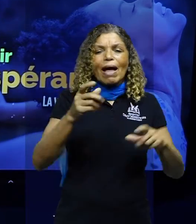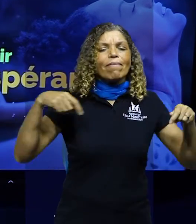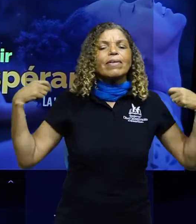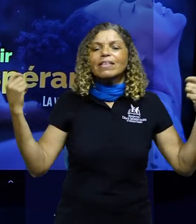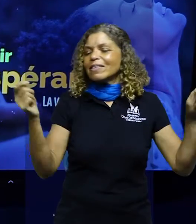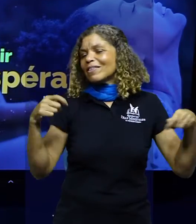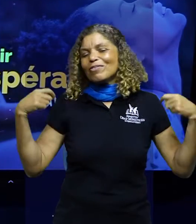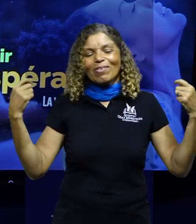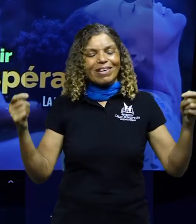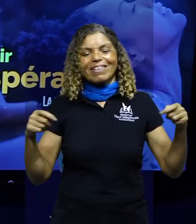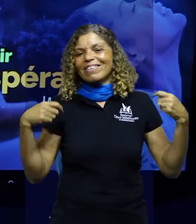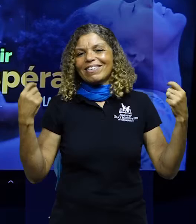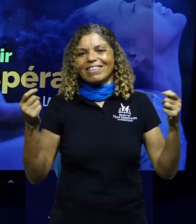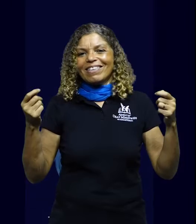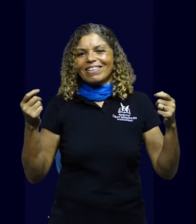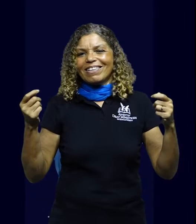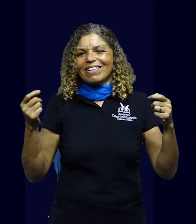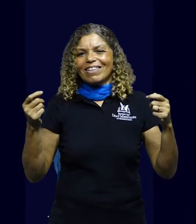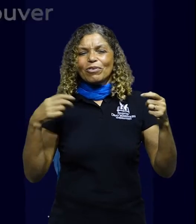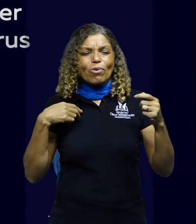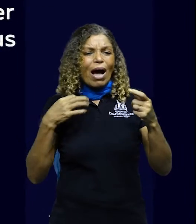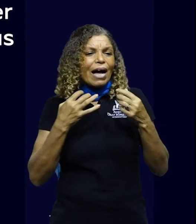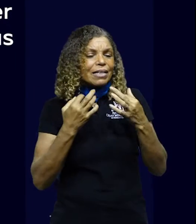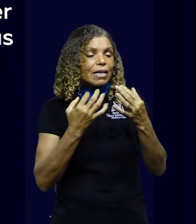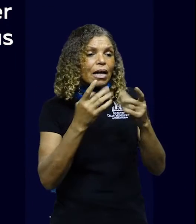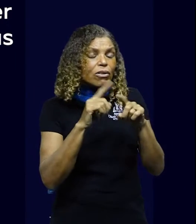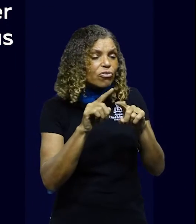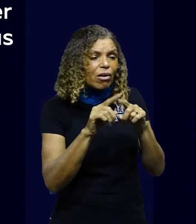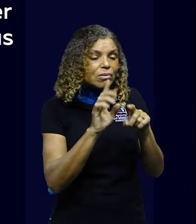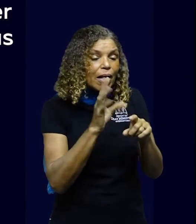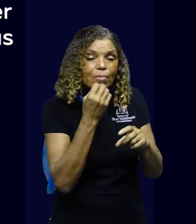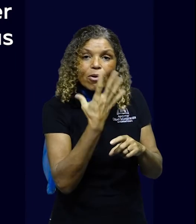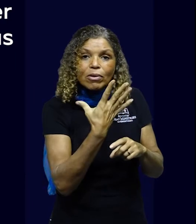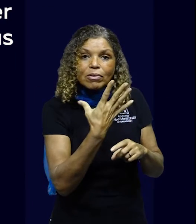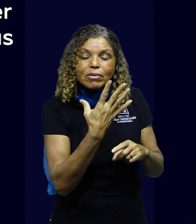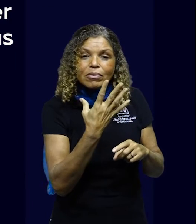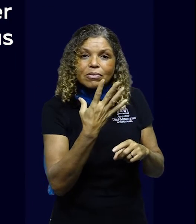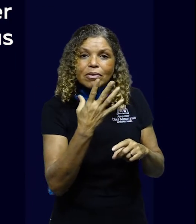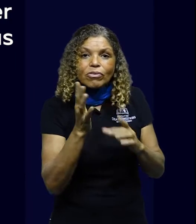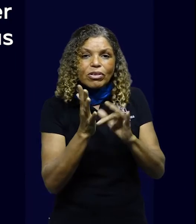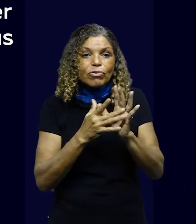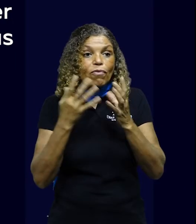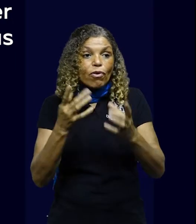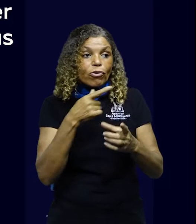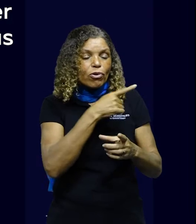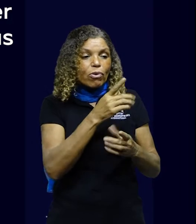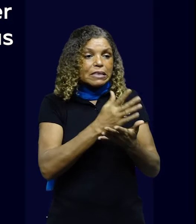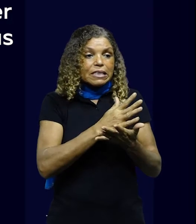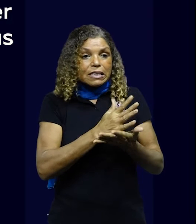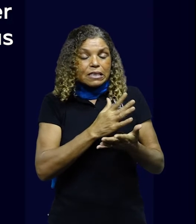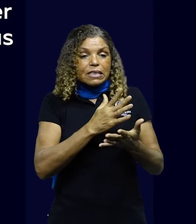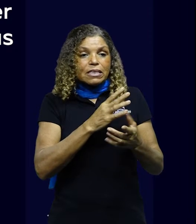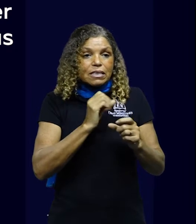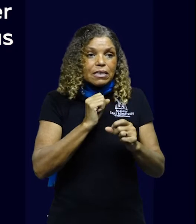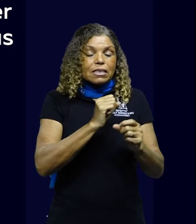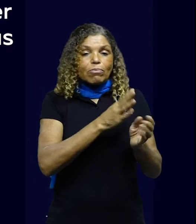permettre d'être libres de dire non. Approchons-nous donc avec assurance du trône de la grâce, afin